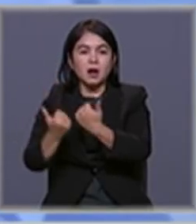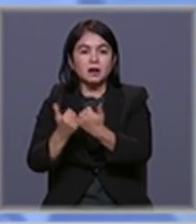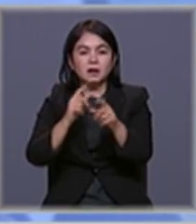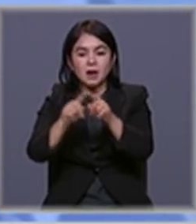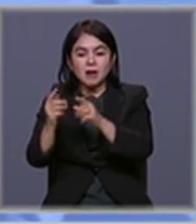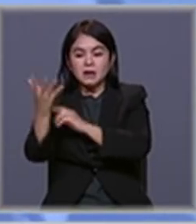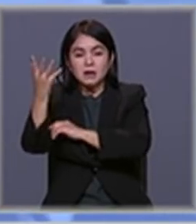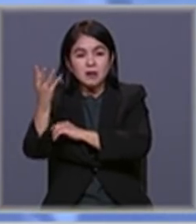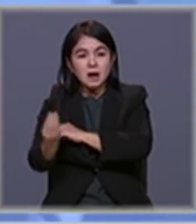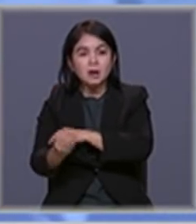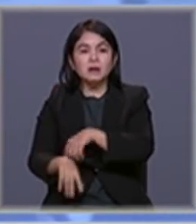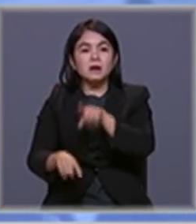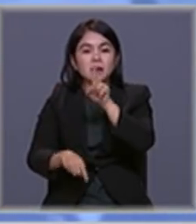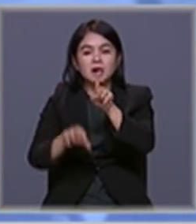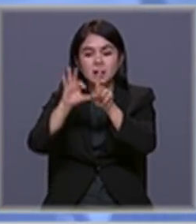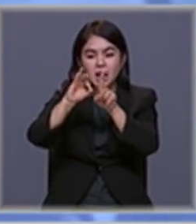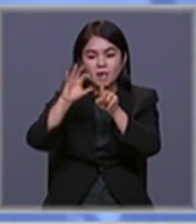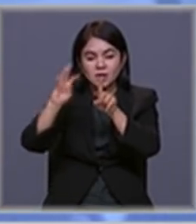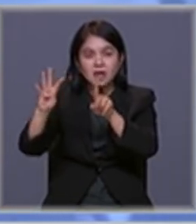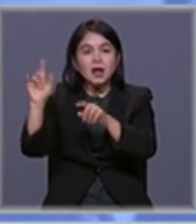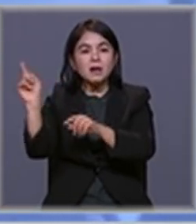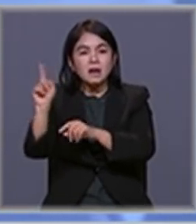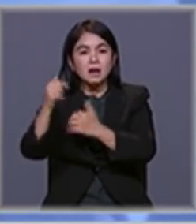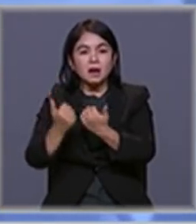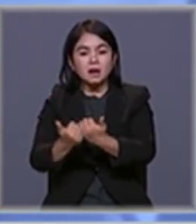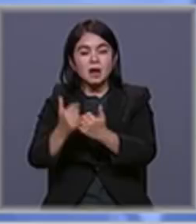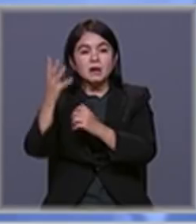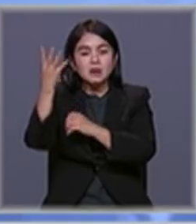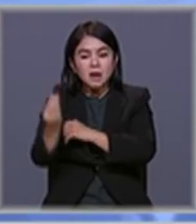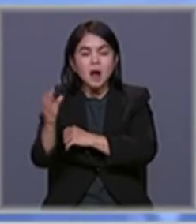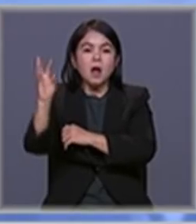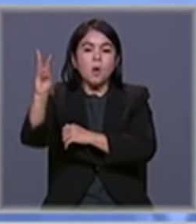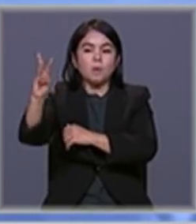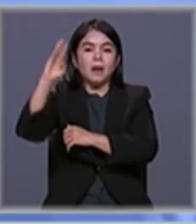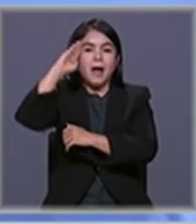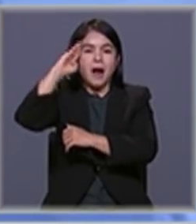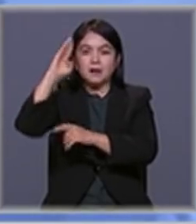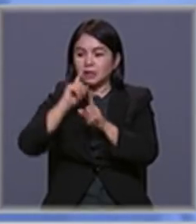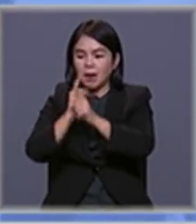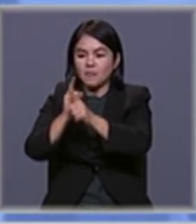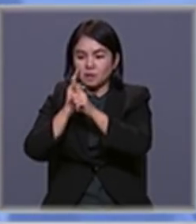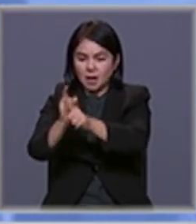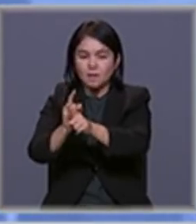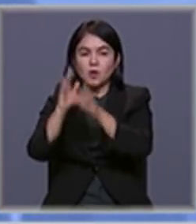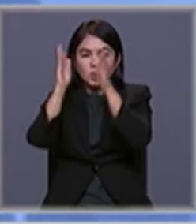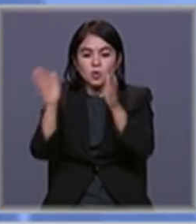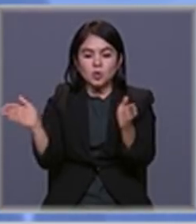ส่วนอีก194เนี่ยคสช.ก็ตั้งเลยตั้งวาระสรรหามาตั้งเองอีก6คนคือ6ผบ.เหล่าทัพอันนี้คือ250สว.ที่